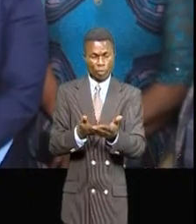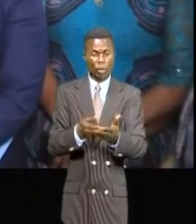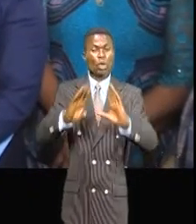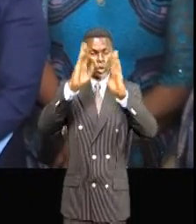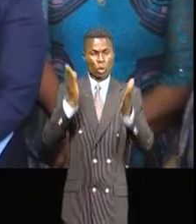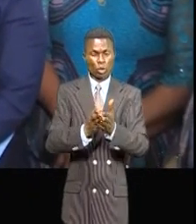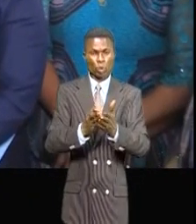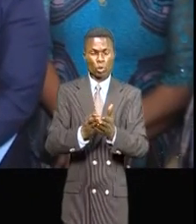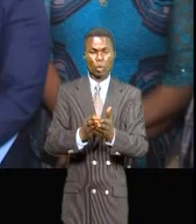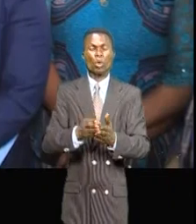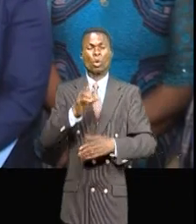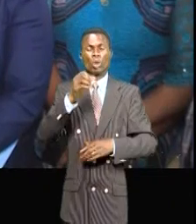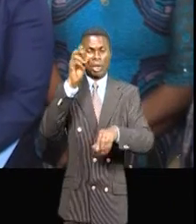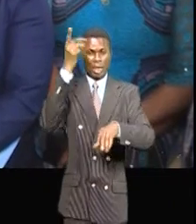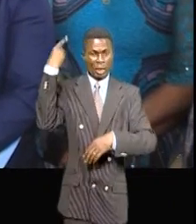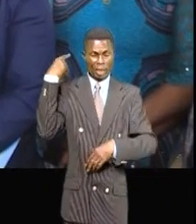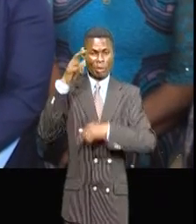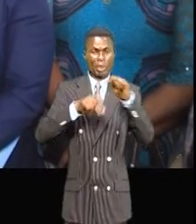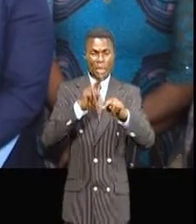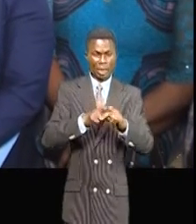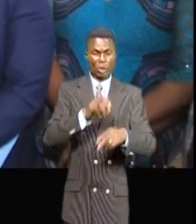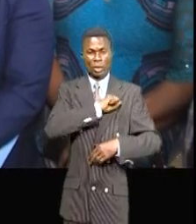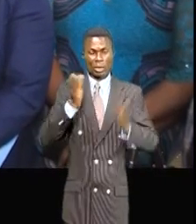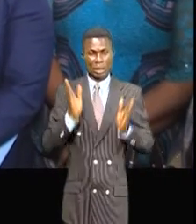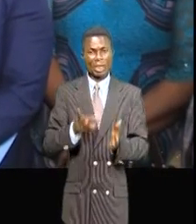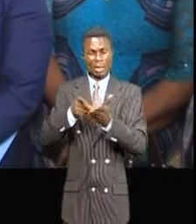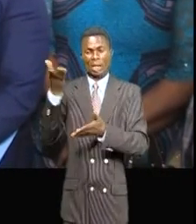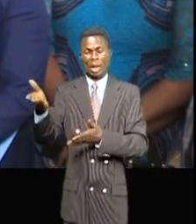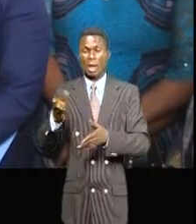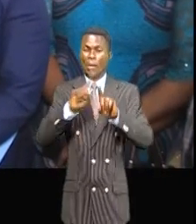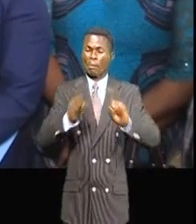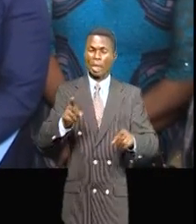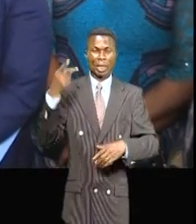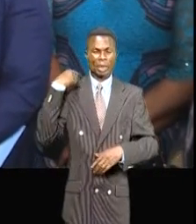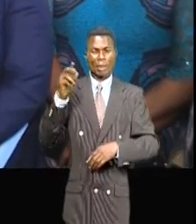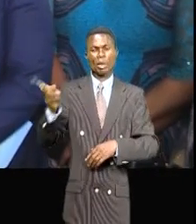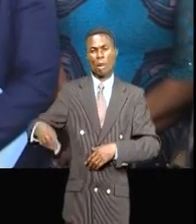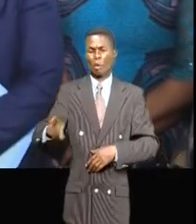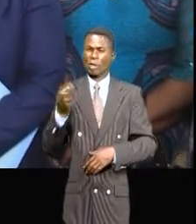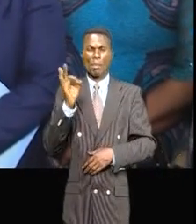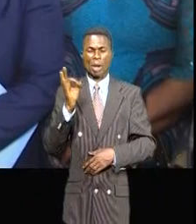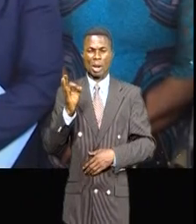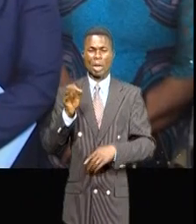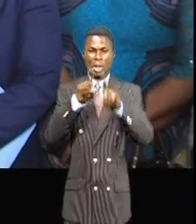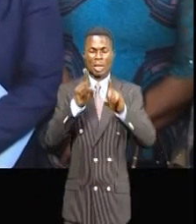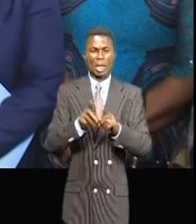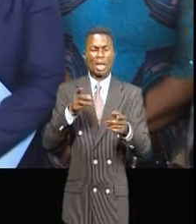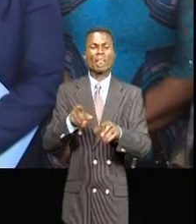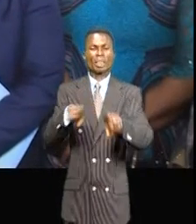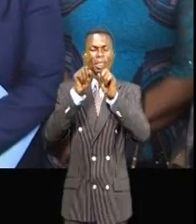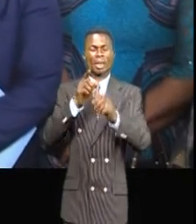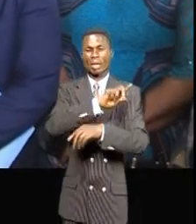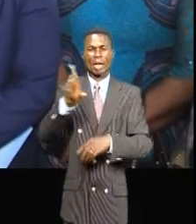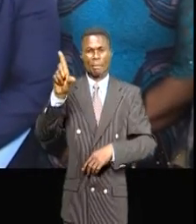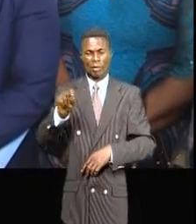le monde a touché son argent, son salaire, mais les députés provinciaux, depuis le mois de janvier, il n'est pas payé, sans compter les arriérés de 2020